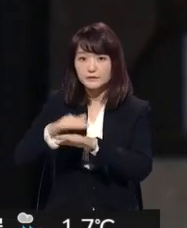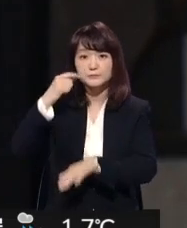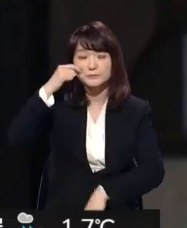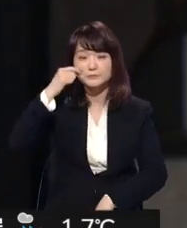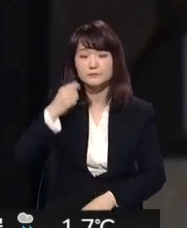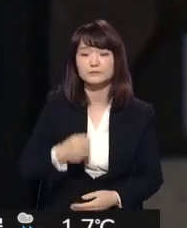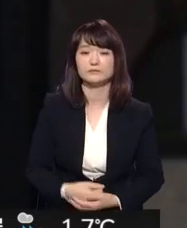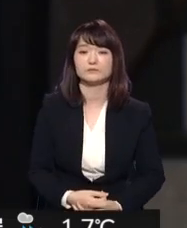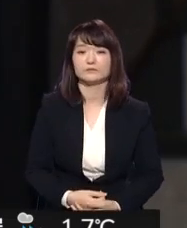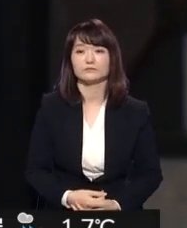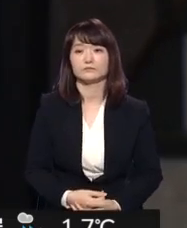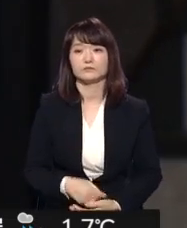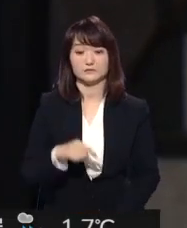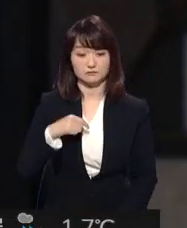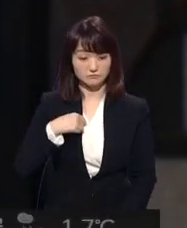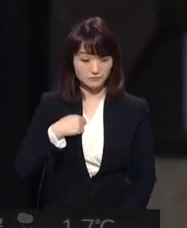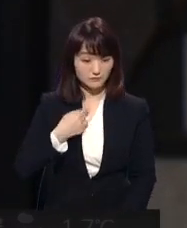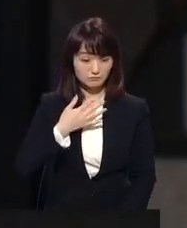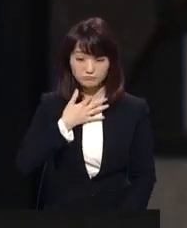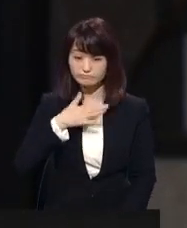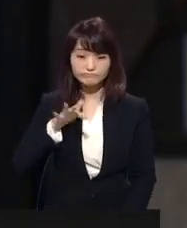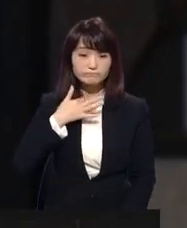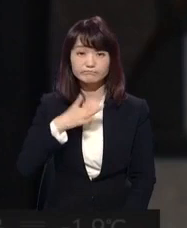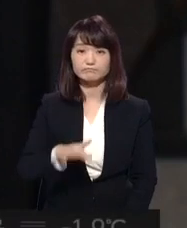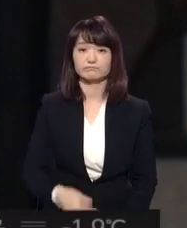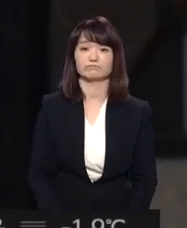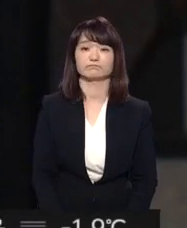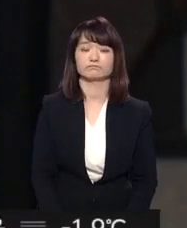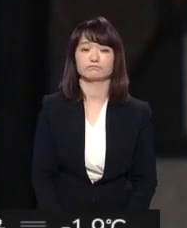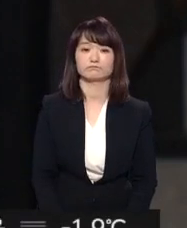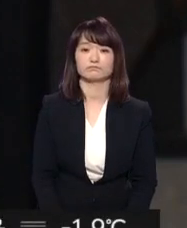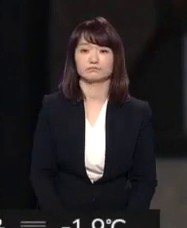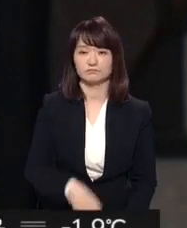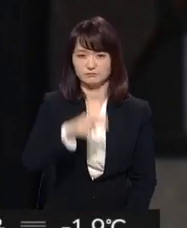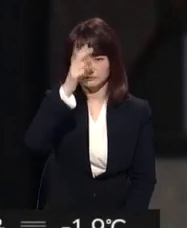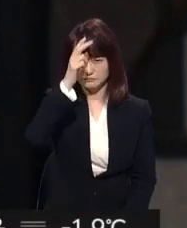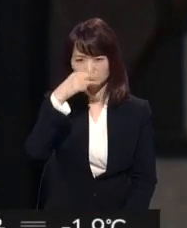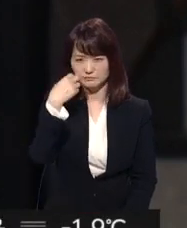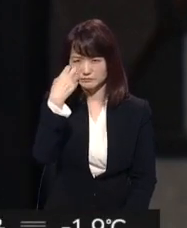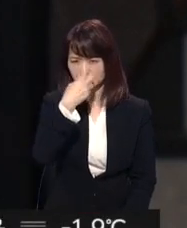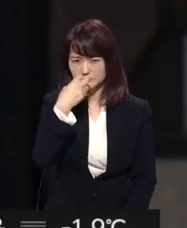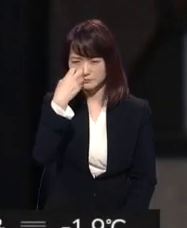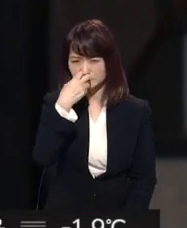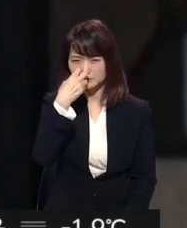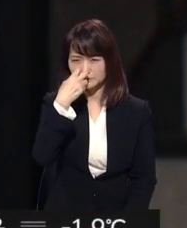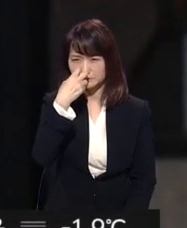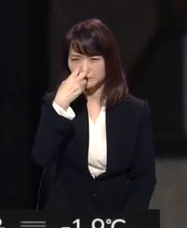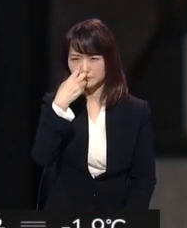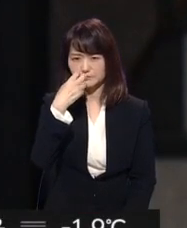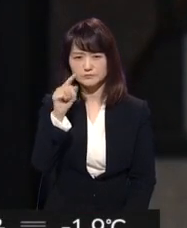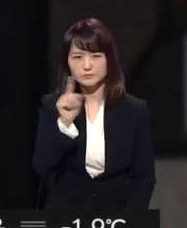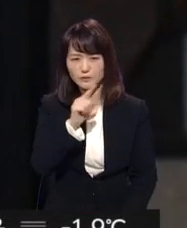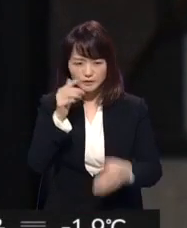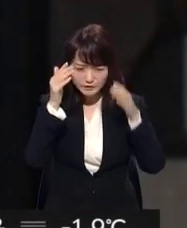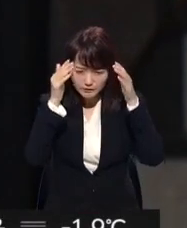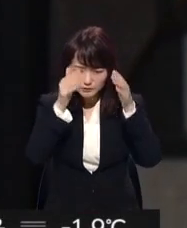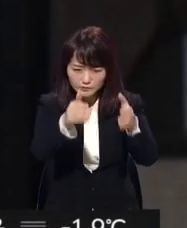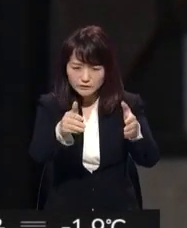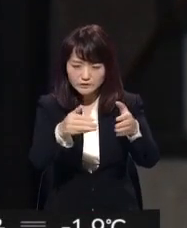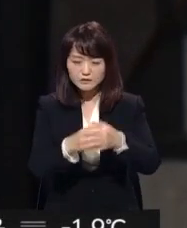됐겠지만 그런데 이제 자기가 안 했다라고 하니까이 경찰에서 수사를 하면서 어디에 주목을